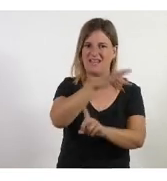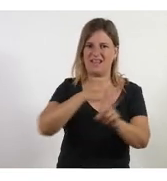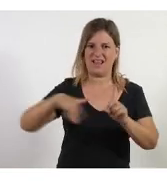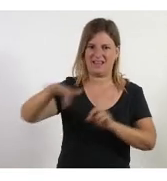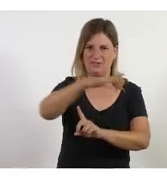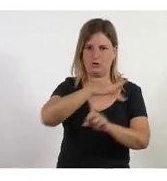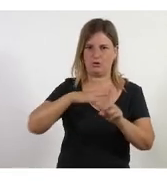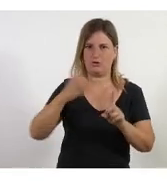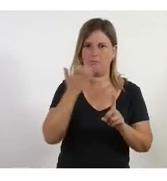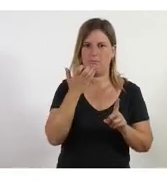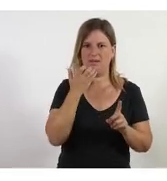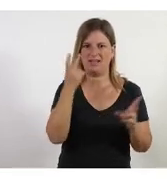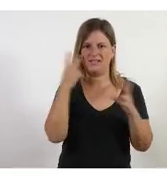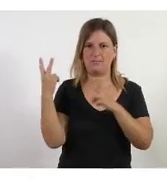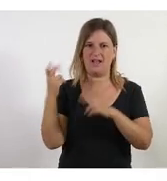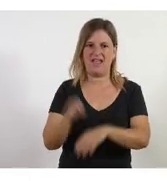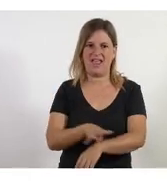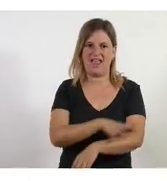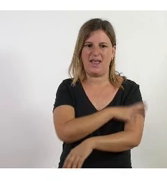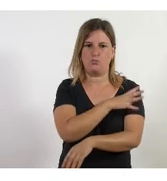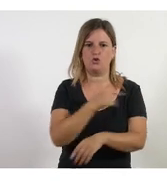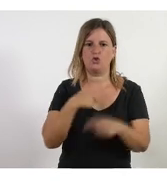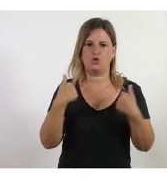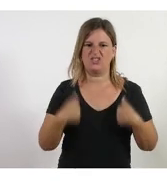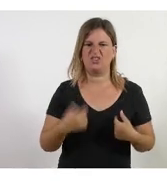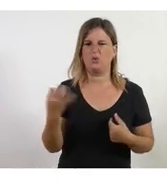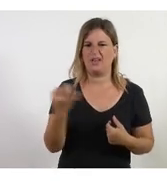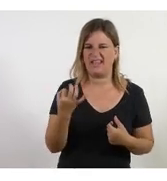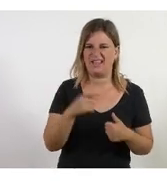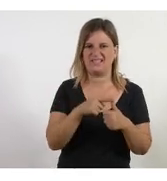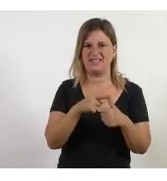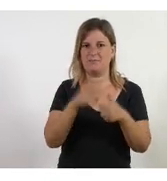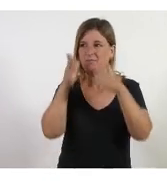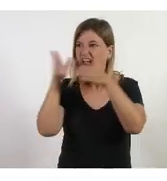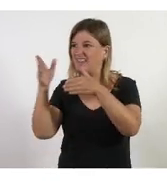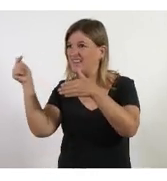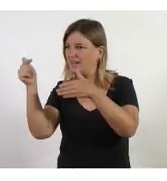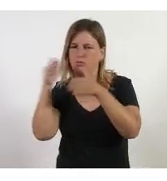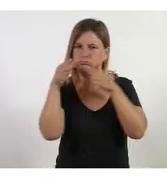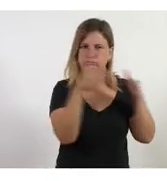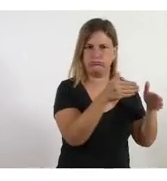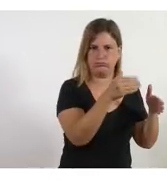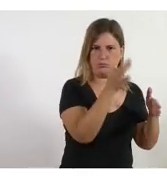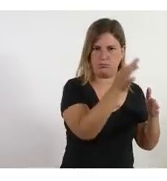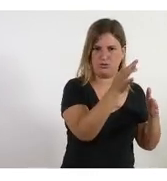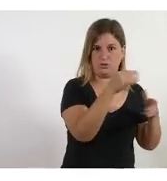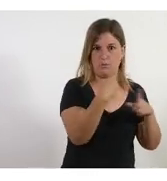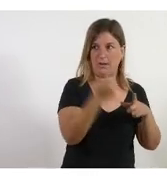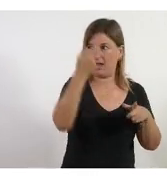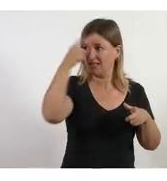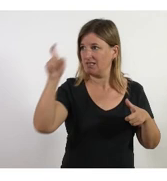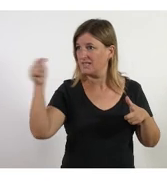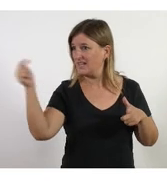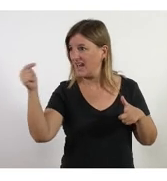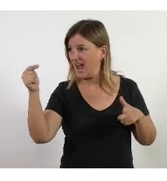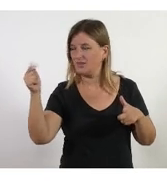de seguit. Identificació de les emocions, què sento? Canviar el focus d'atenció. Tinc tendència sempre a lo negatiu, m'haig d'esforçar